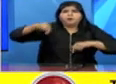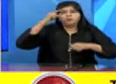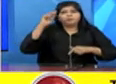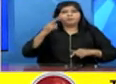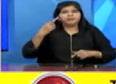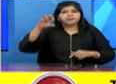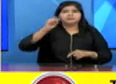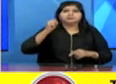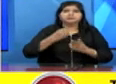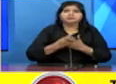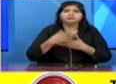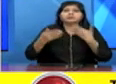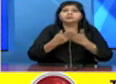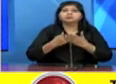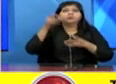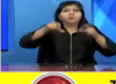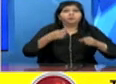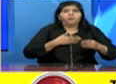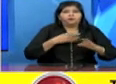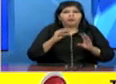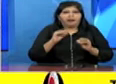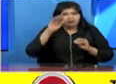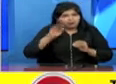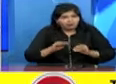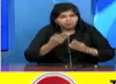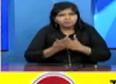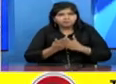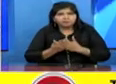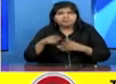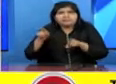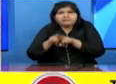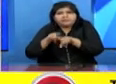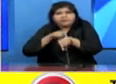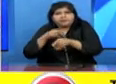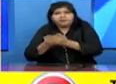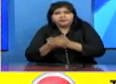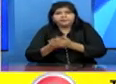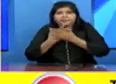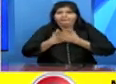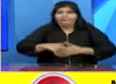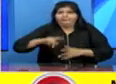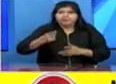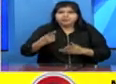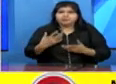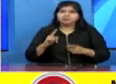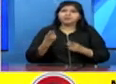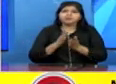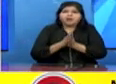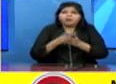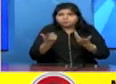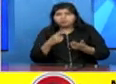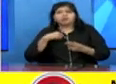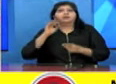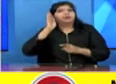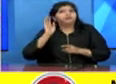कीजिए। तो क्या होगा कि लोग डर भी नहीं जाएंगे, एट हम्म। द सेम टाइम केयर करने से कैसे बच सकते हैं वो